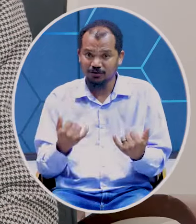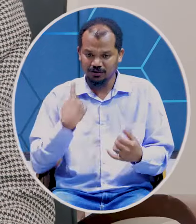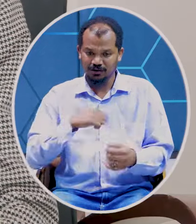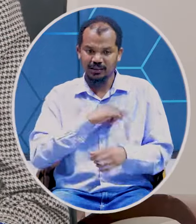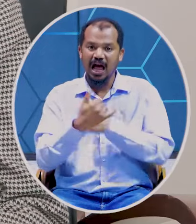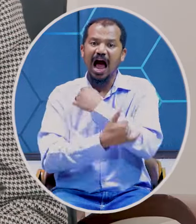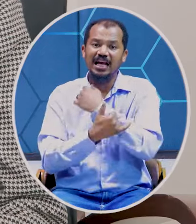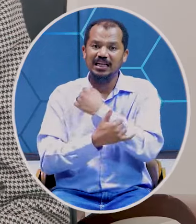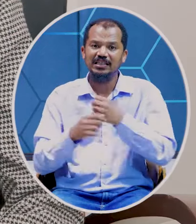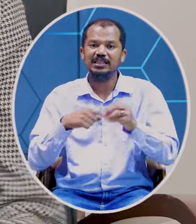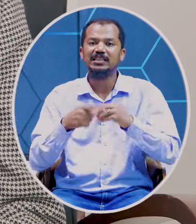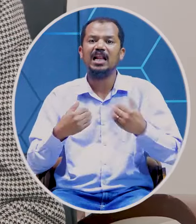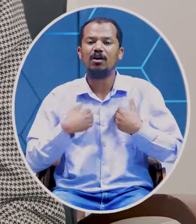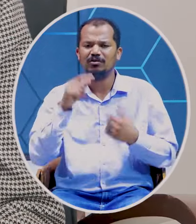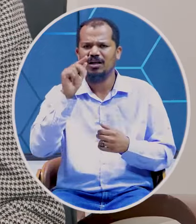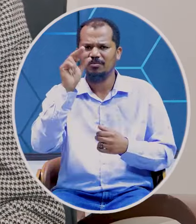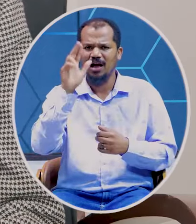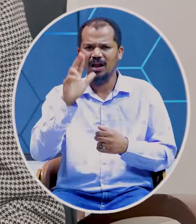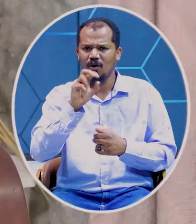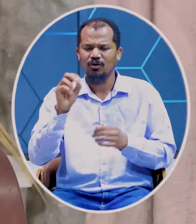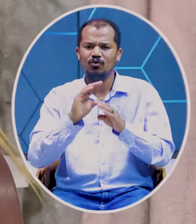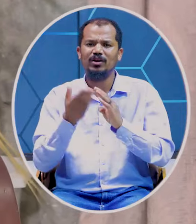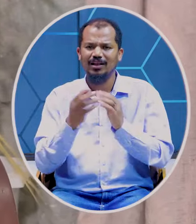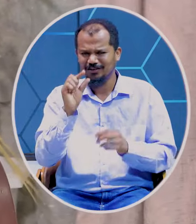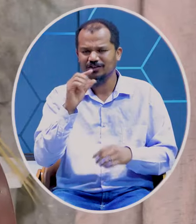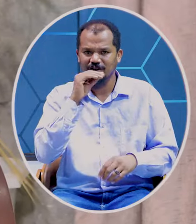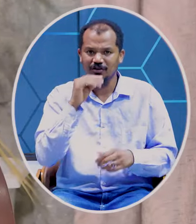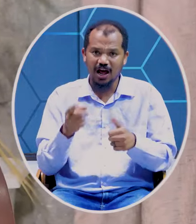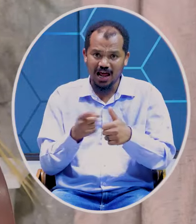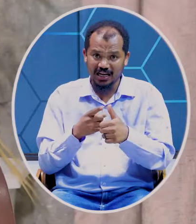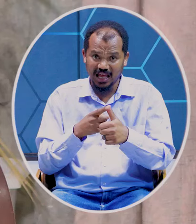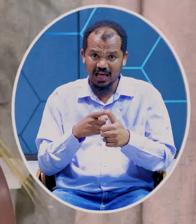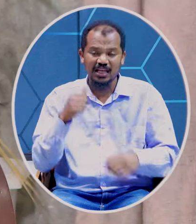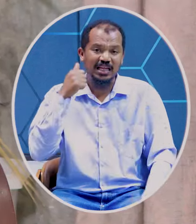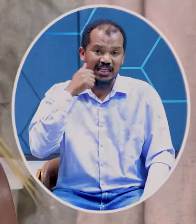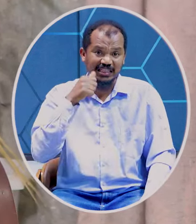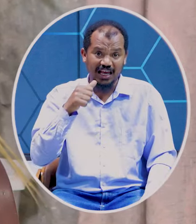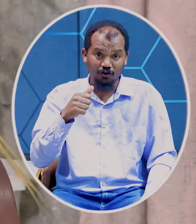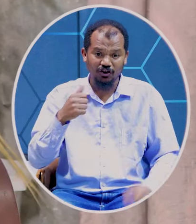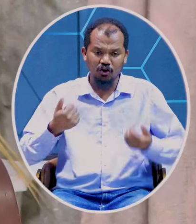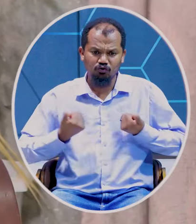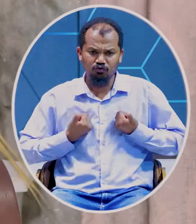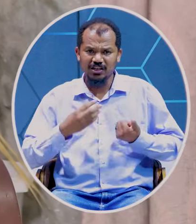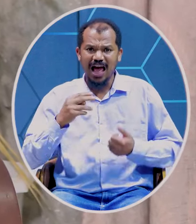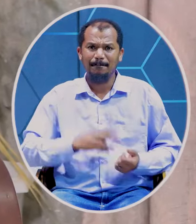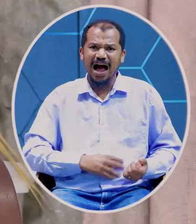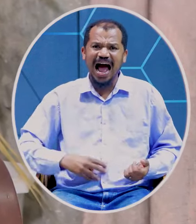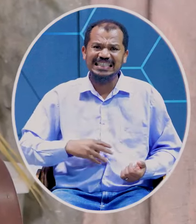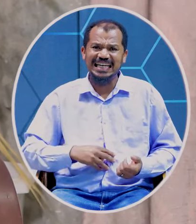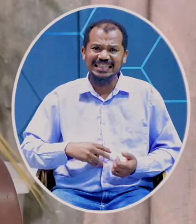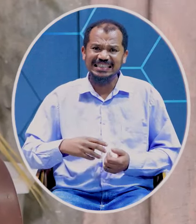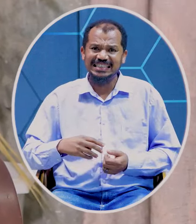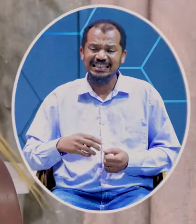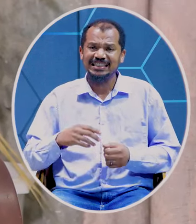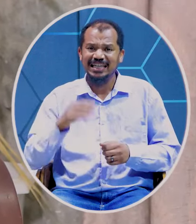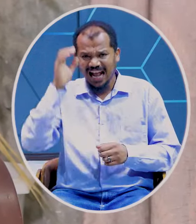ደግሞ እኛ ጋር ስለአሉት ነባራዊ ሁኔታዊ ትንሽ እናንሳ። አንደኛ የሴቶች የጡትና የማህፀን ካንሰር